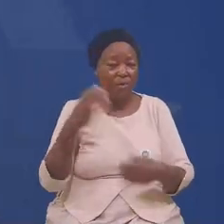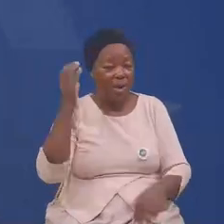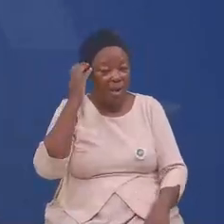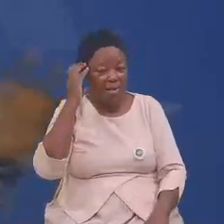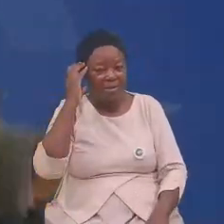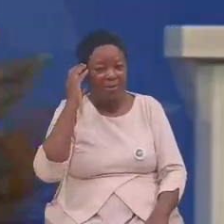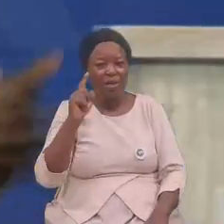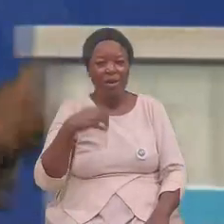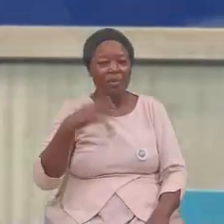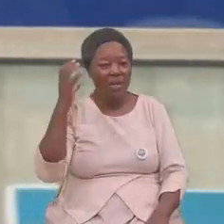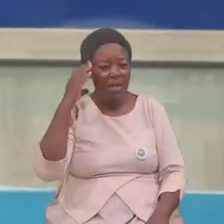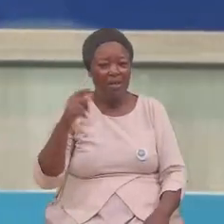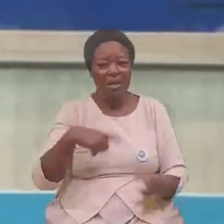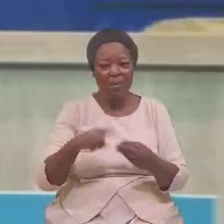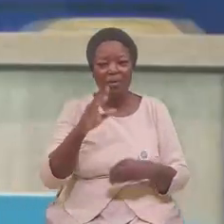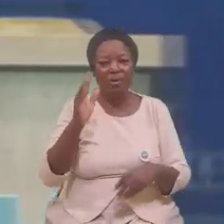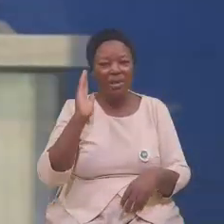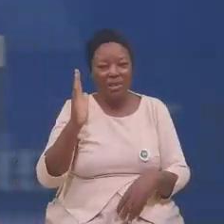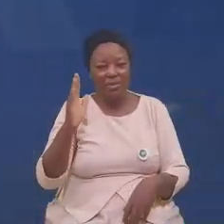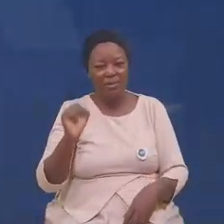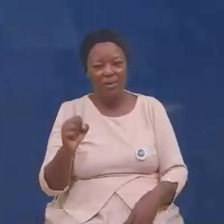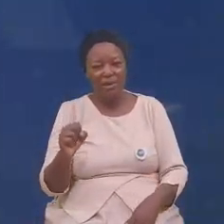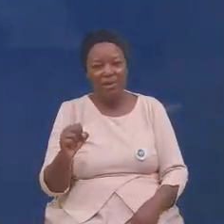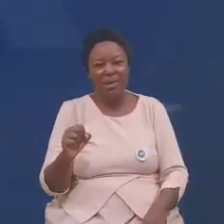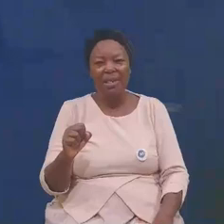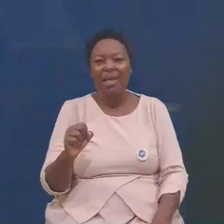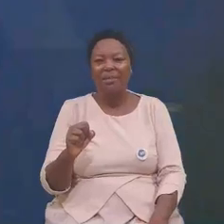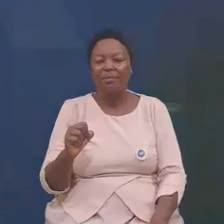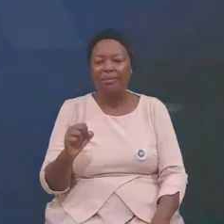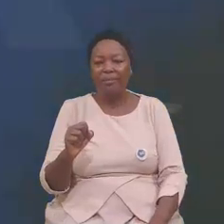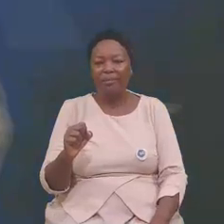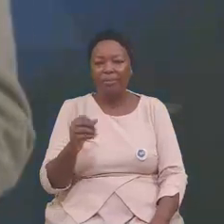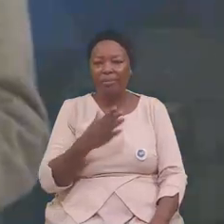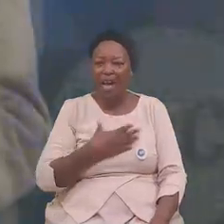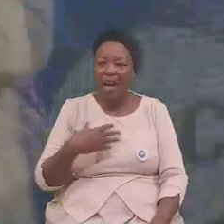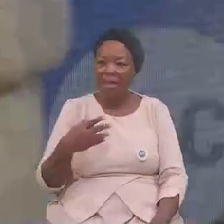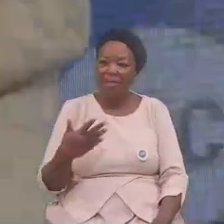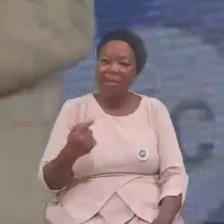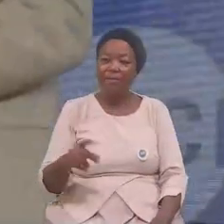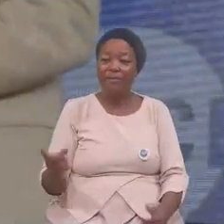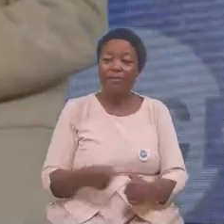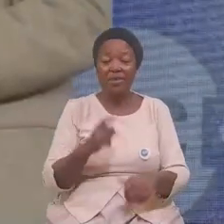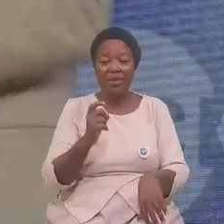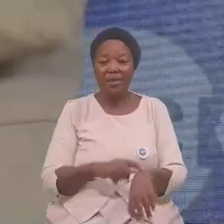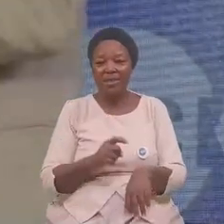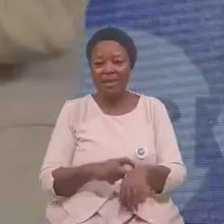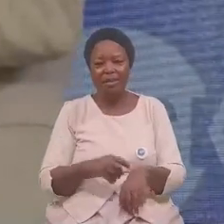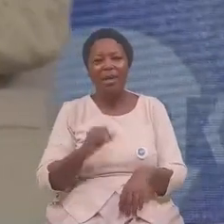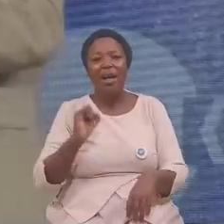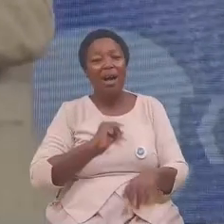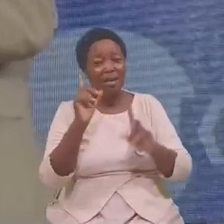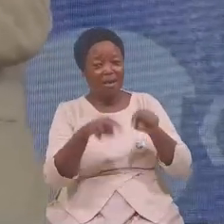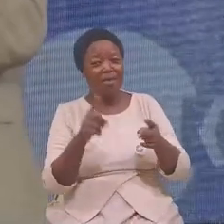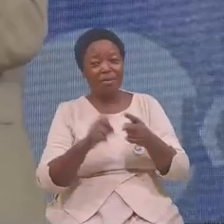dont tu entends des témoignages. Et la première fois que j'étais venu en